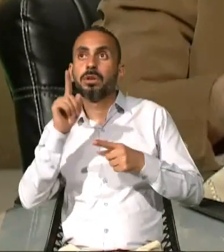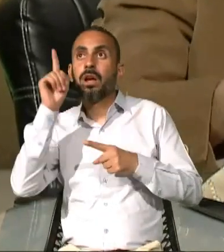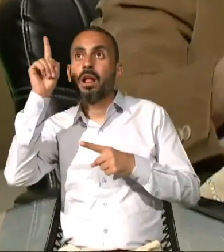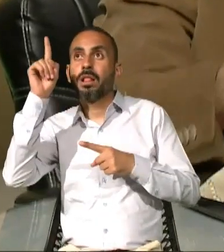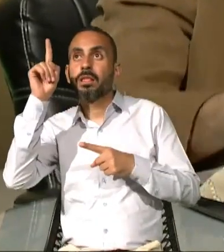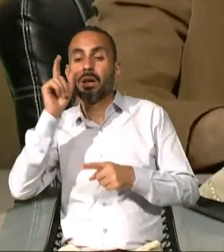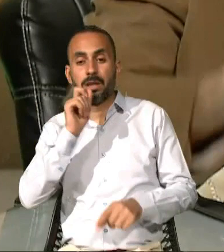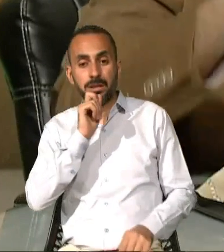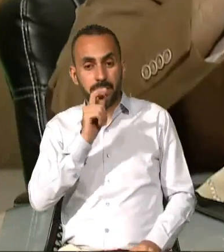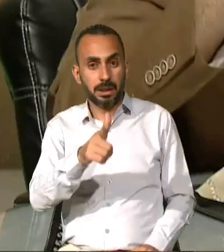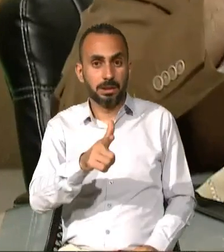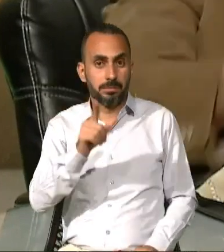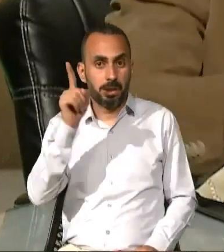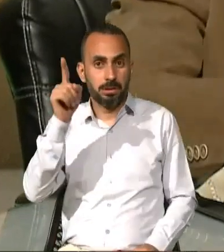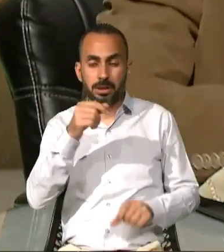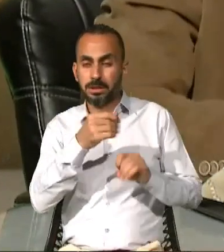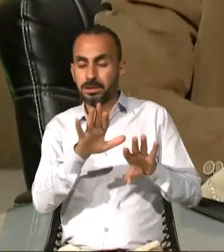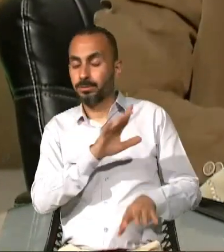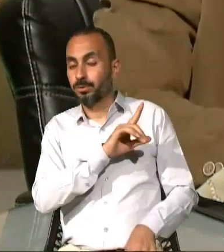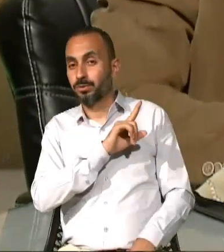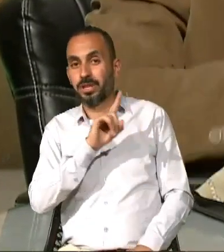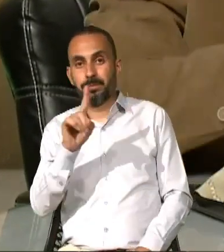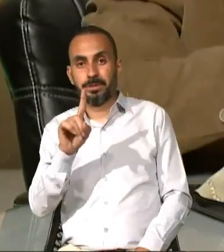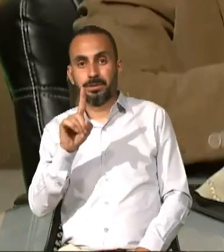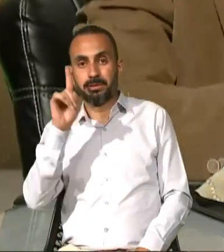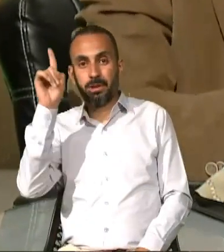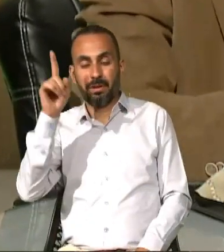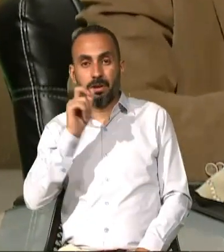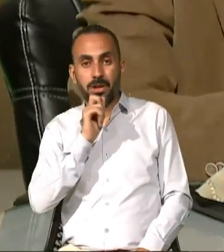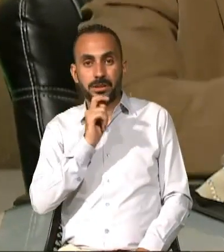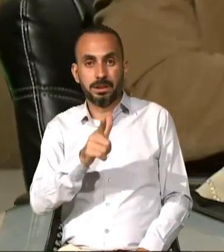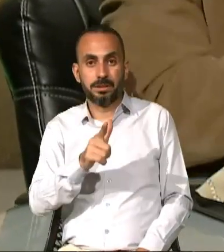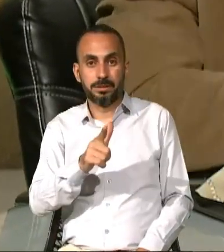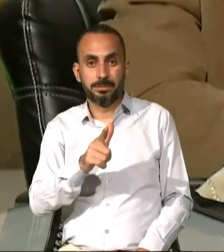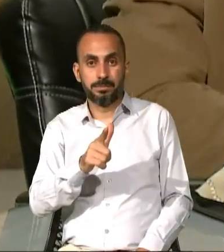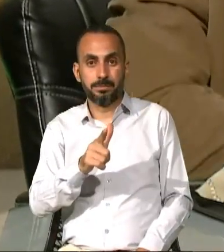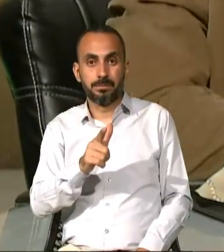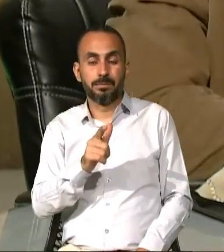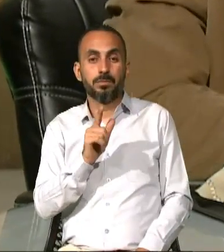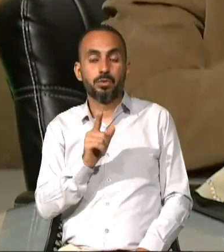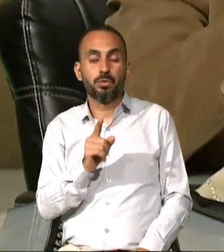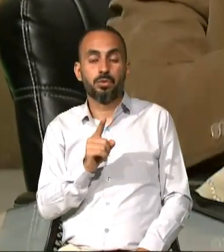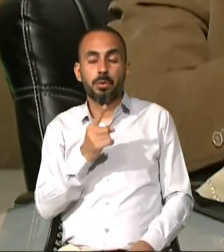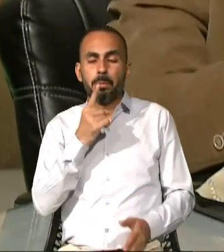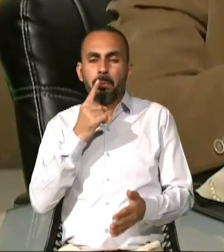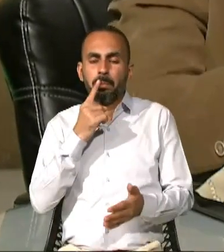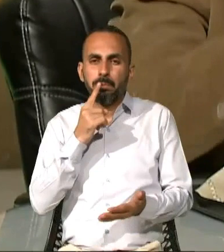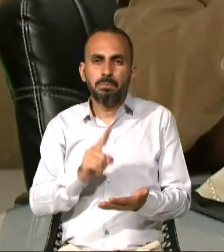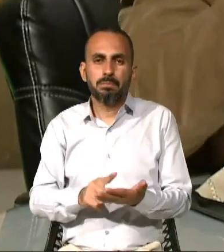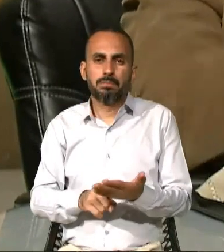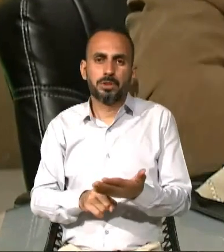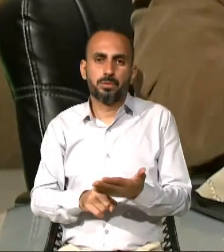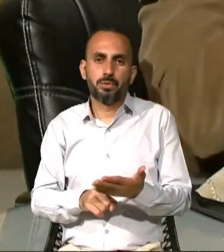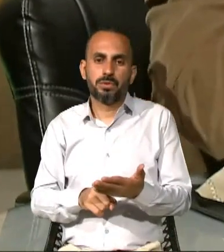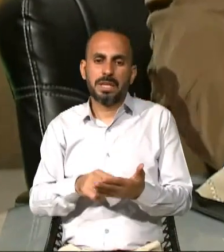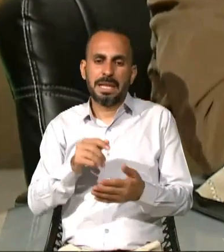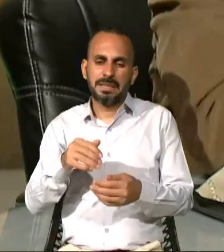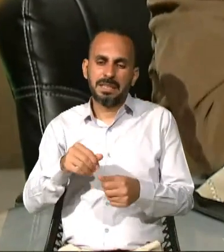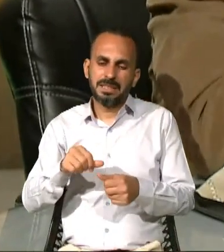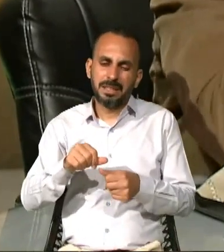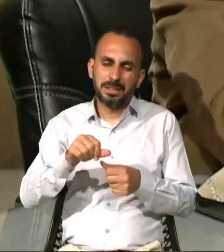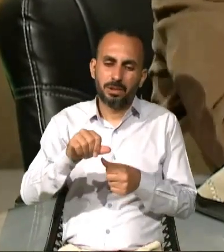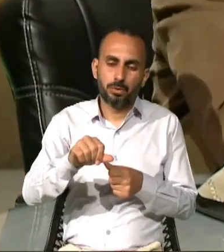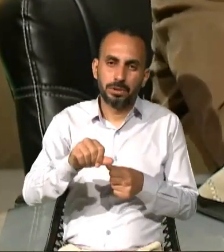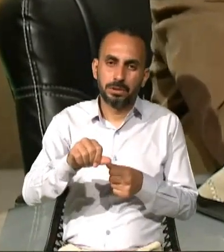نفس عزيز المشاهد يفتح معنا فاجابنا الرب وقال لي انت وانت فانتظرها لانها تاتي